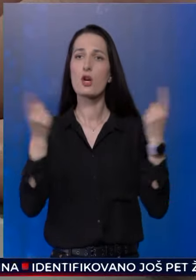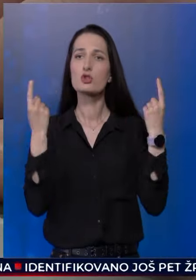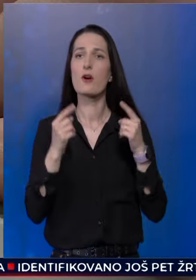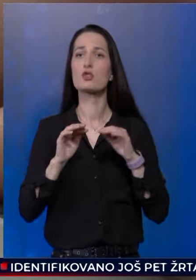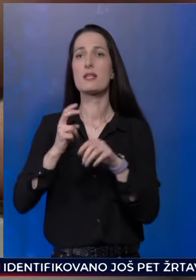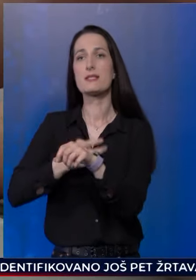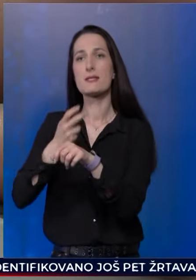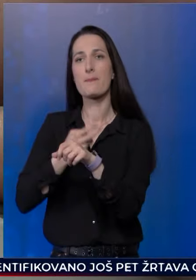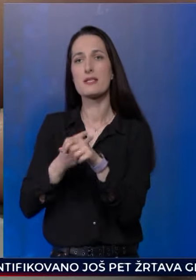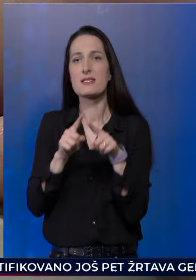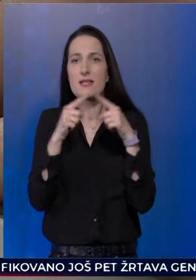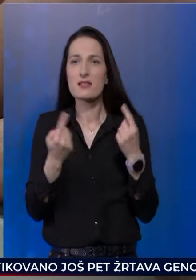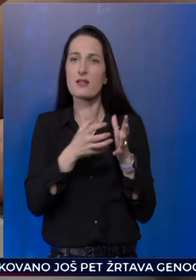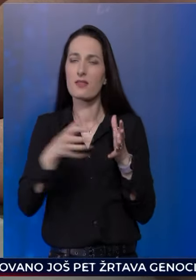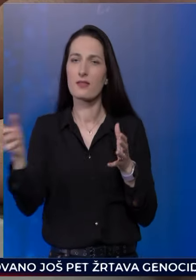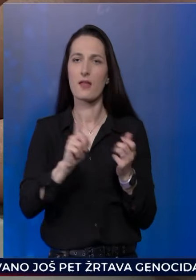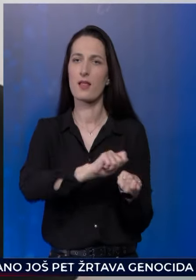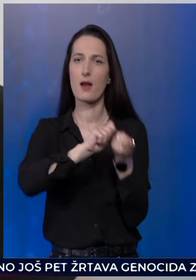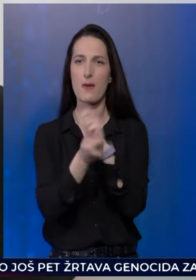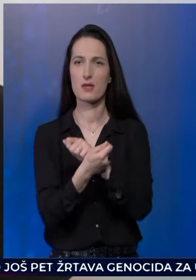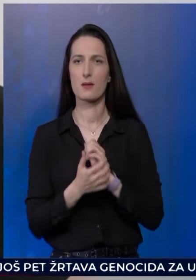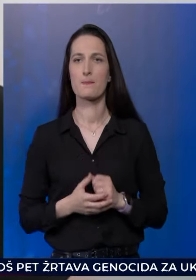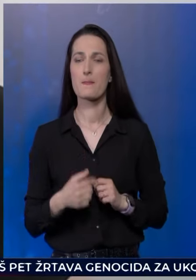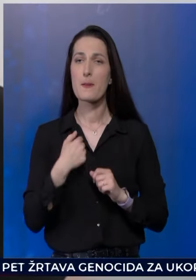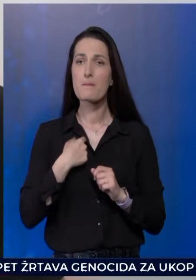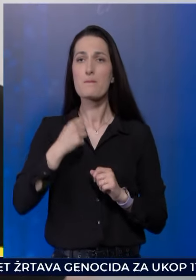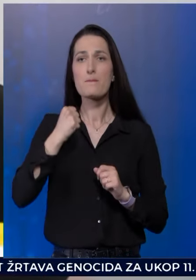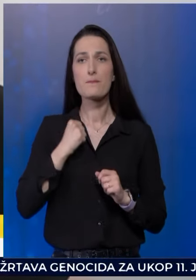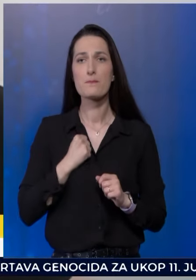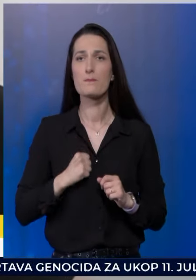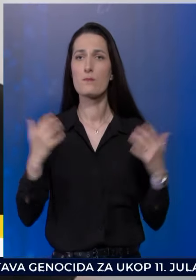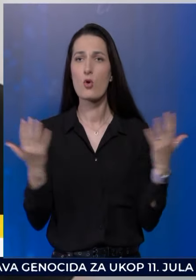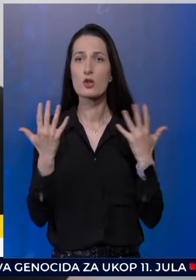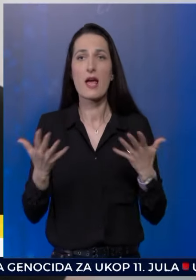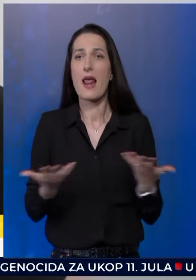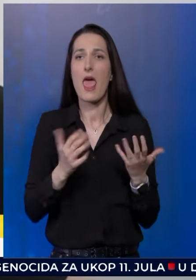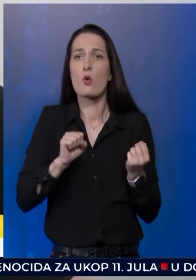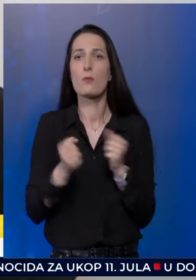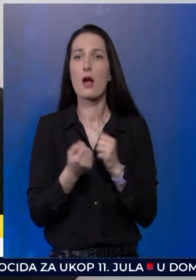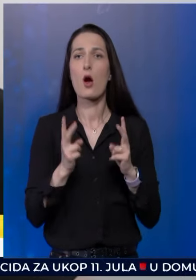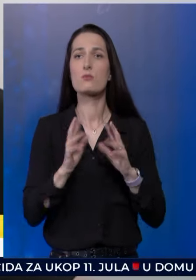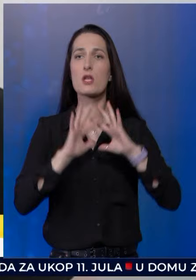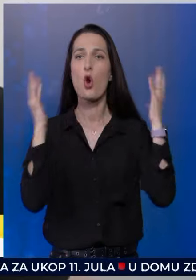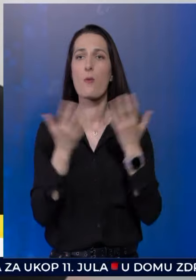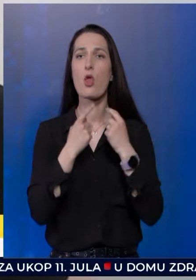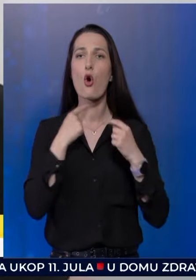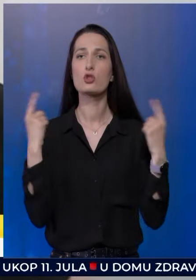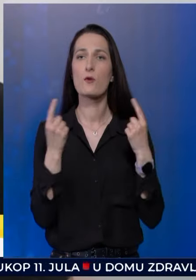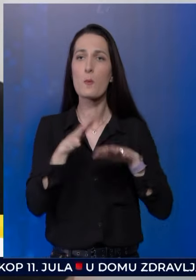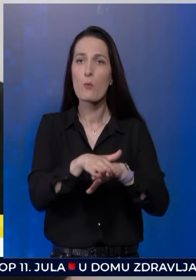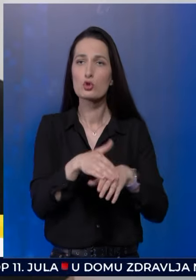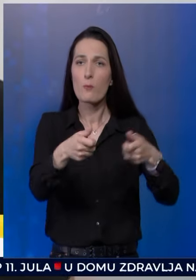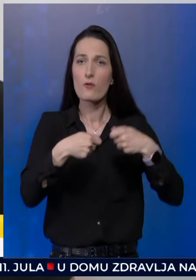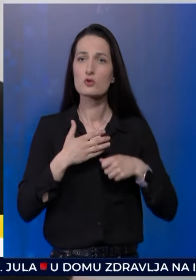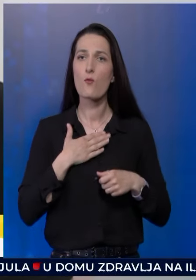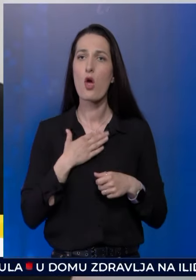zemlje, stanje se i dalje ne mijenja. Mi moramo hitno da reagujemo i da ne dozvolimo da se globalni oglašivači počnu